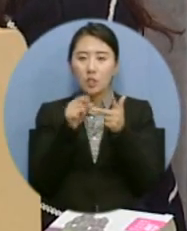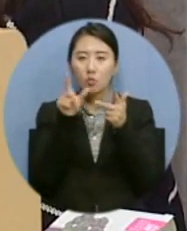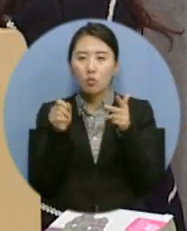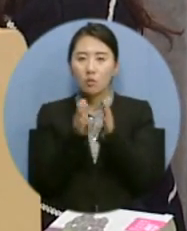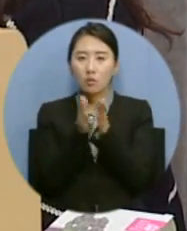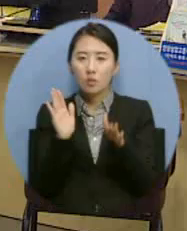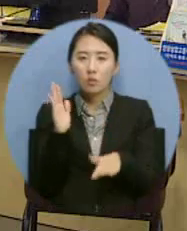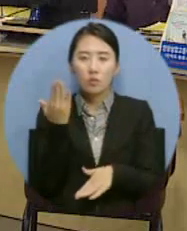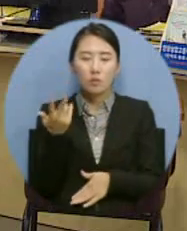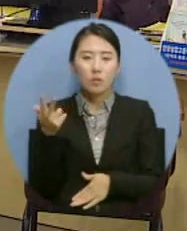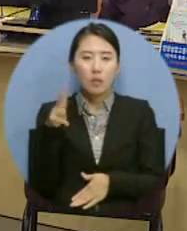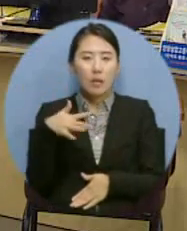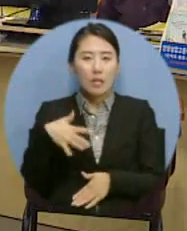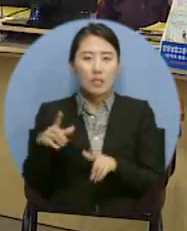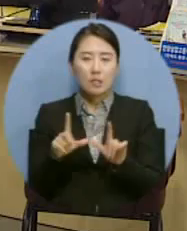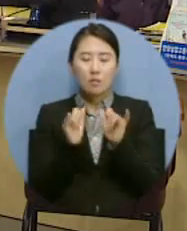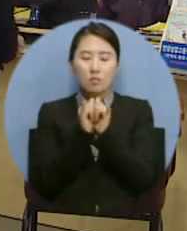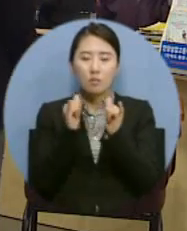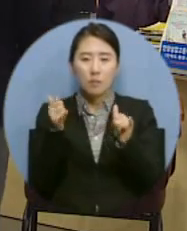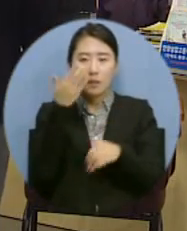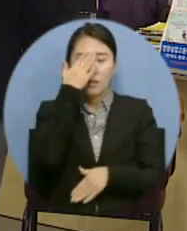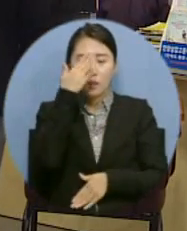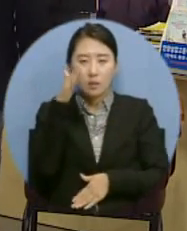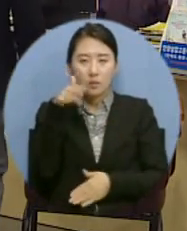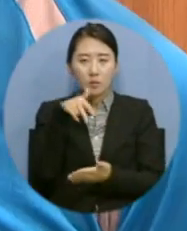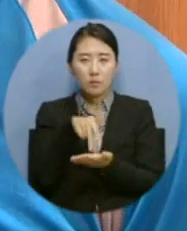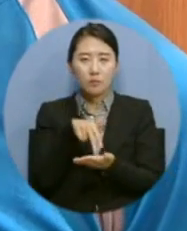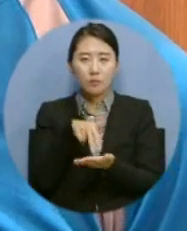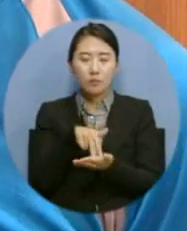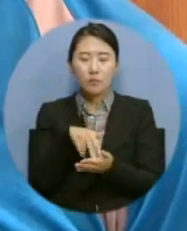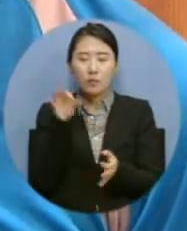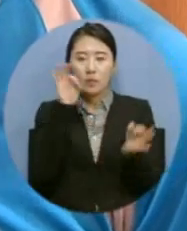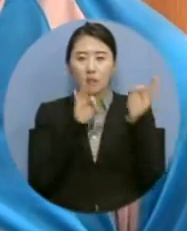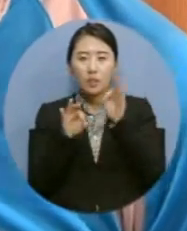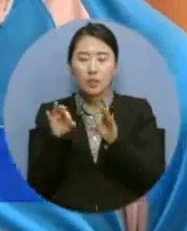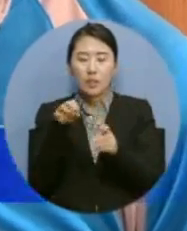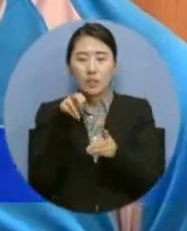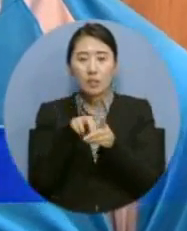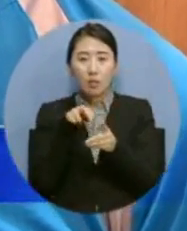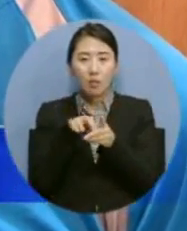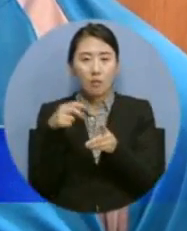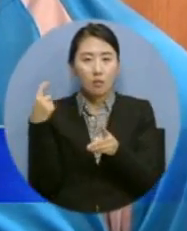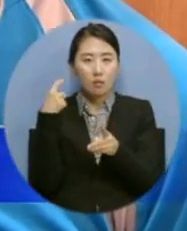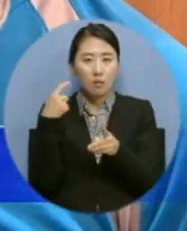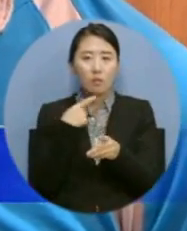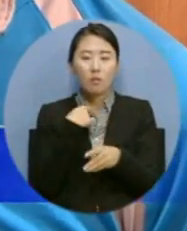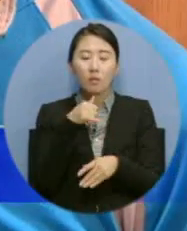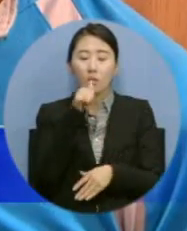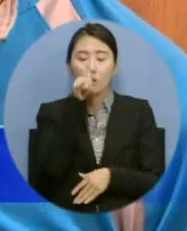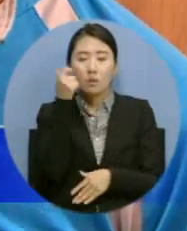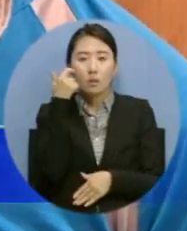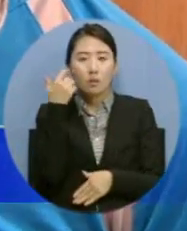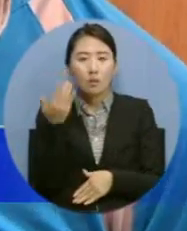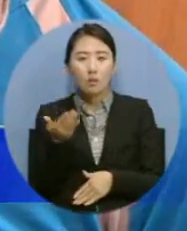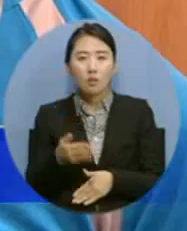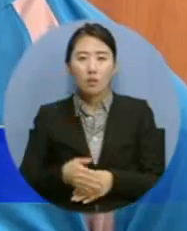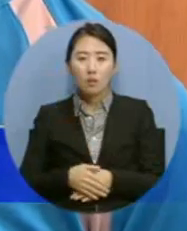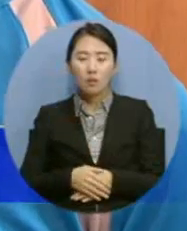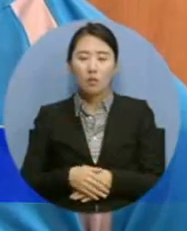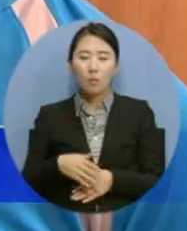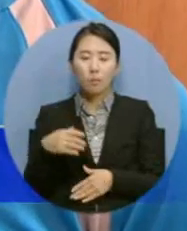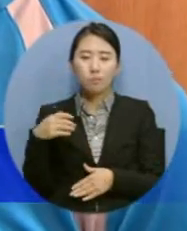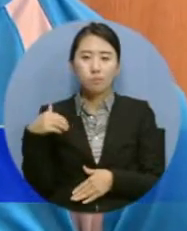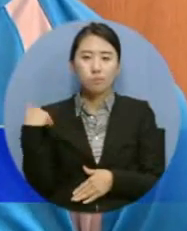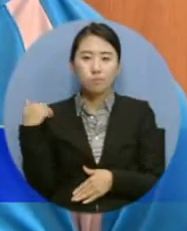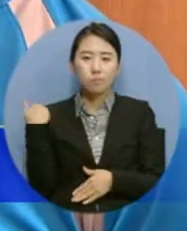시작됐지만 아직까지 주민들에게는 생소하기만 합니다. 찾아가는 동주민센터라고 들어보신 적 없으세요? 못